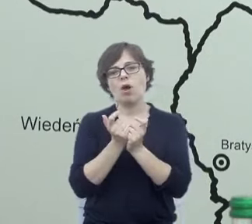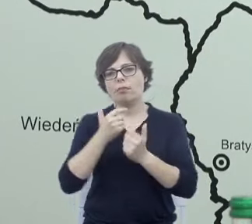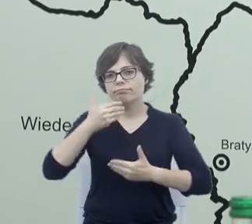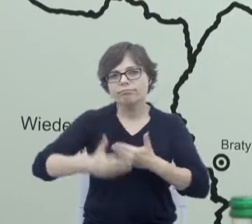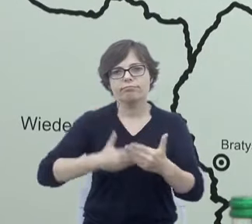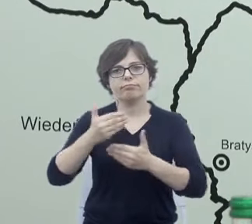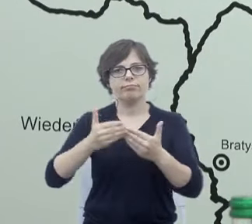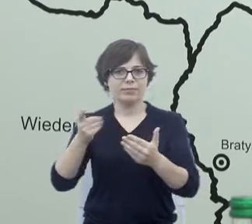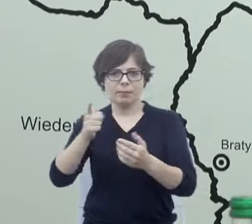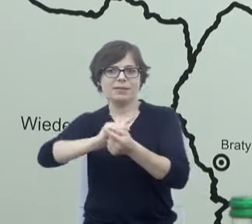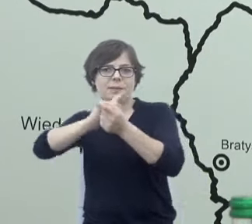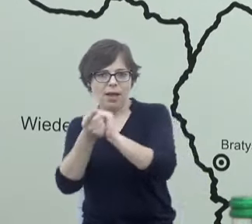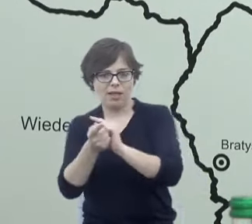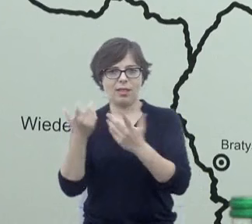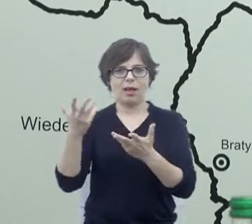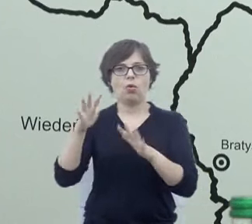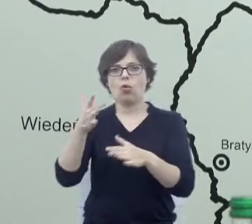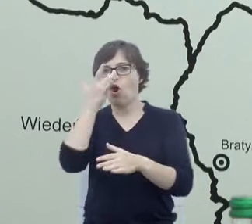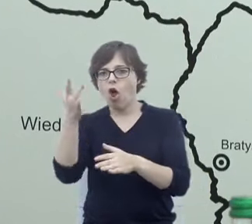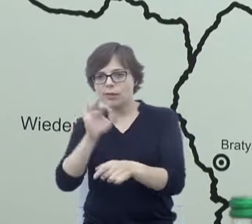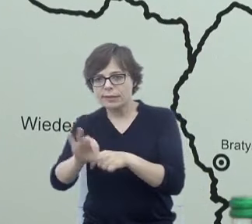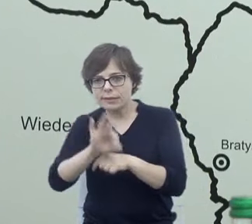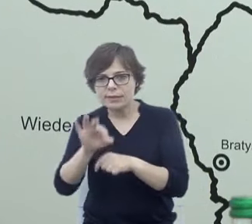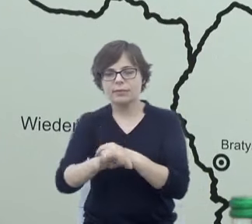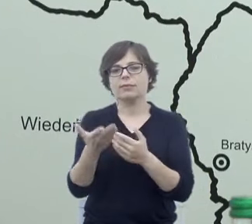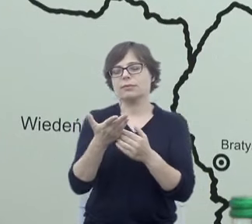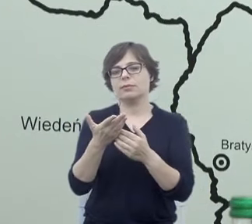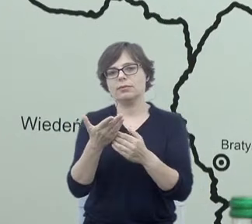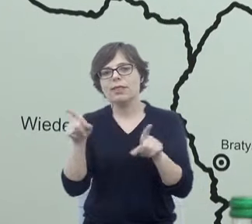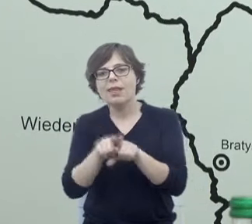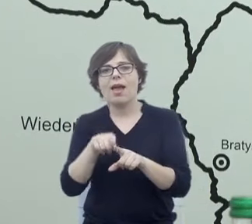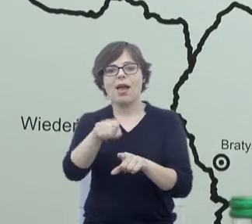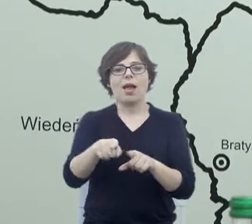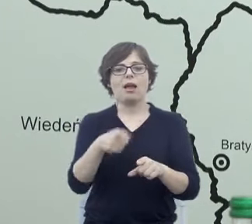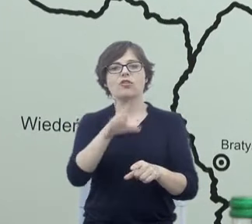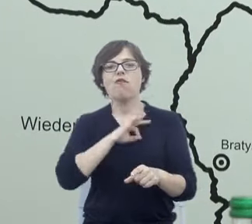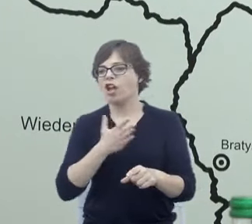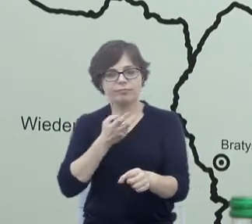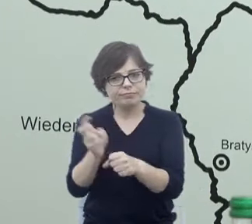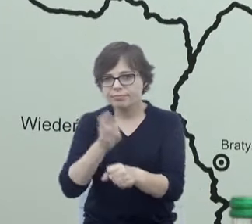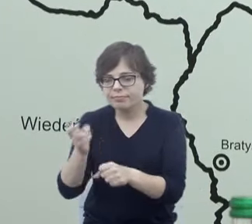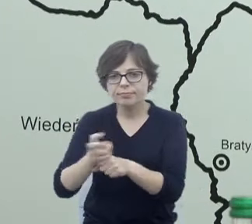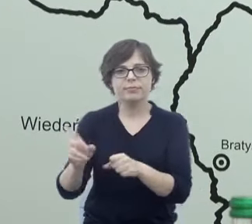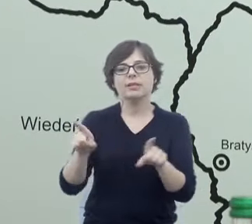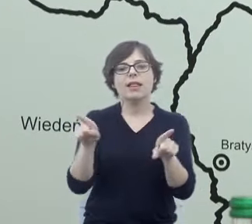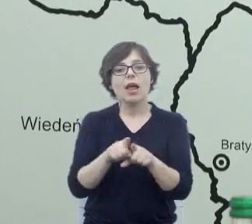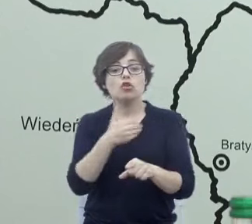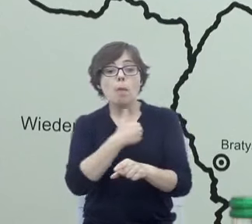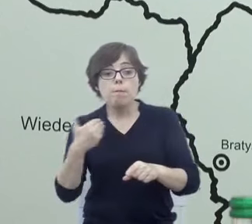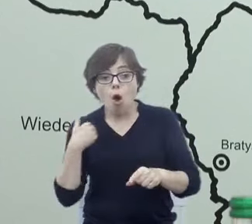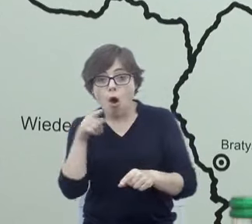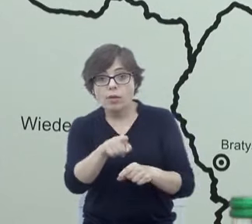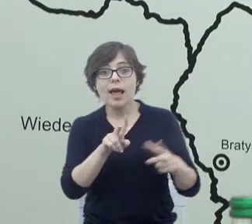totalitarną zmianę, prawda, sowietyzacji, czyli wywłaszczenie, represje polityczne, głównie wobec jakiejś polskiej